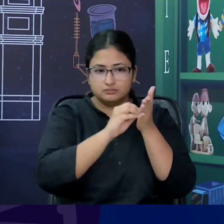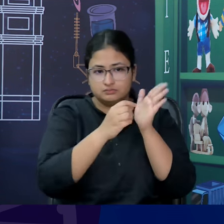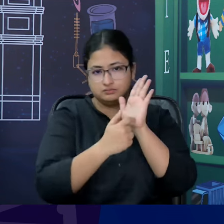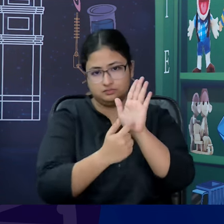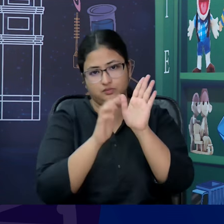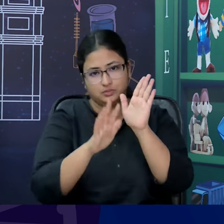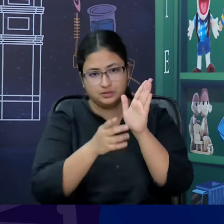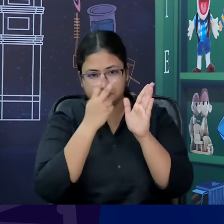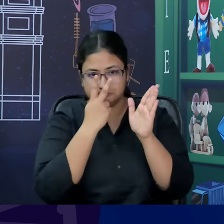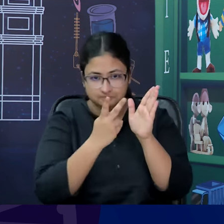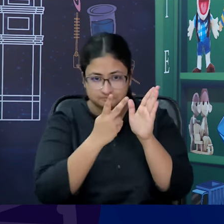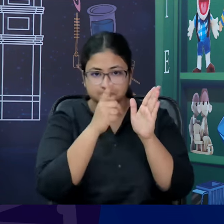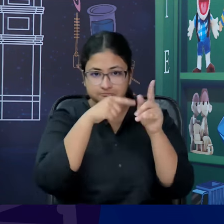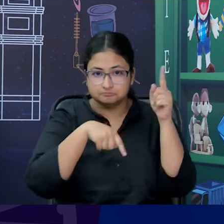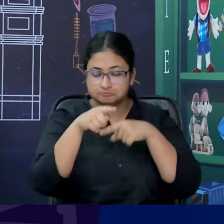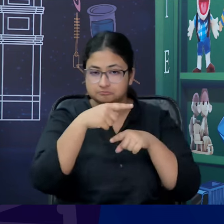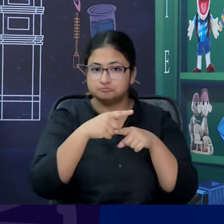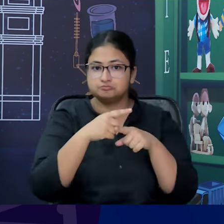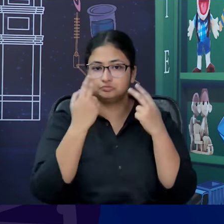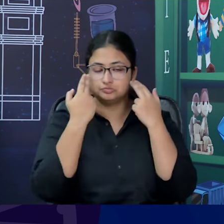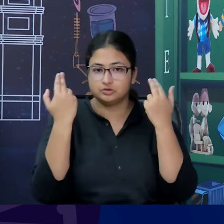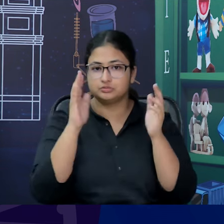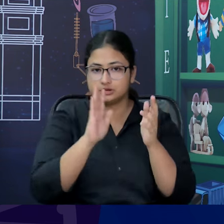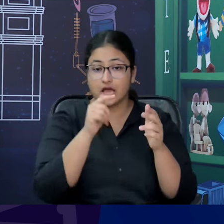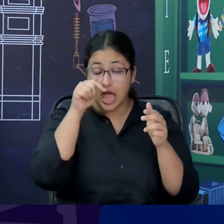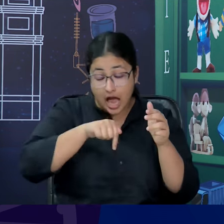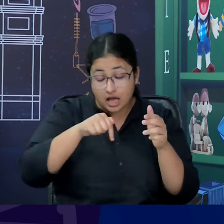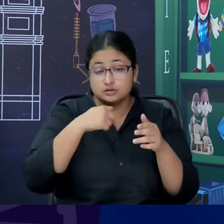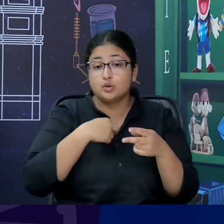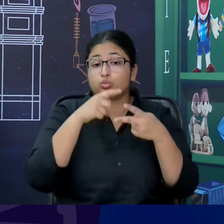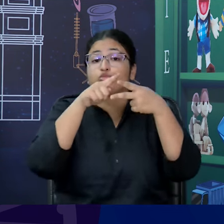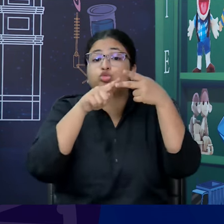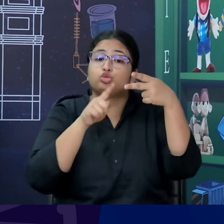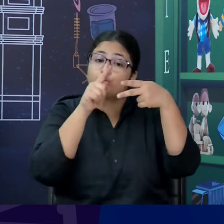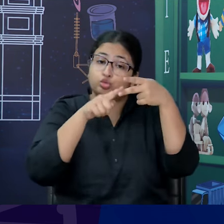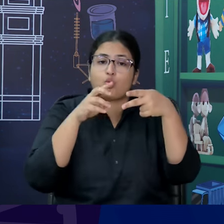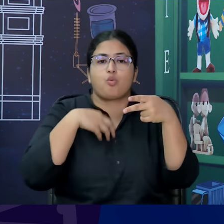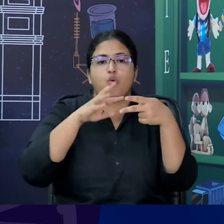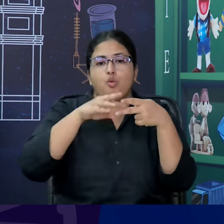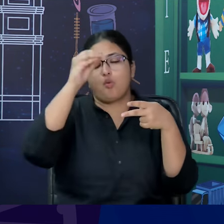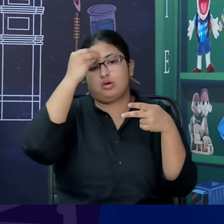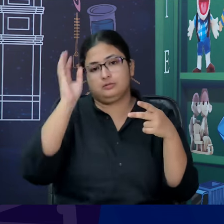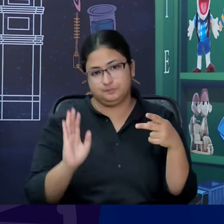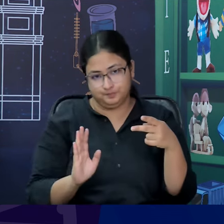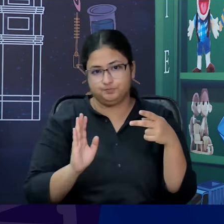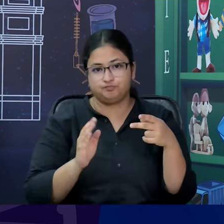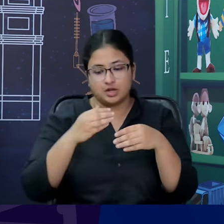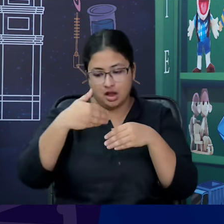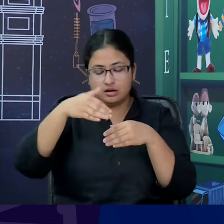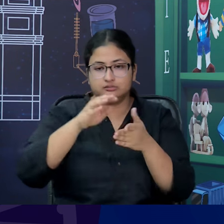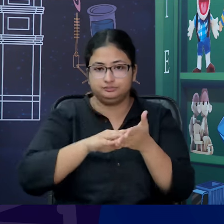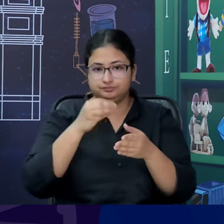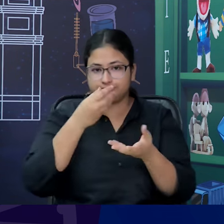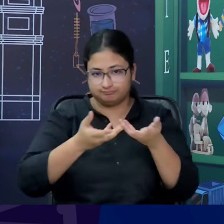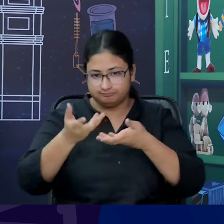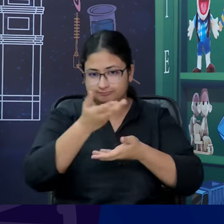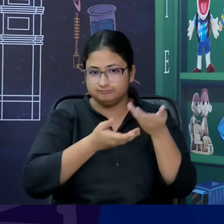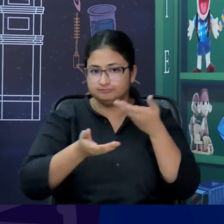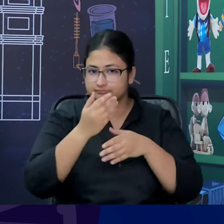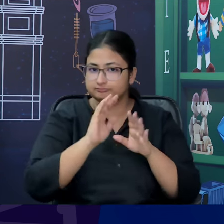आज की जो कविताएं दो दो ली गई हैं वह भी इन्हीं संग्रह में से एक से ली गई है जिनके बारे में मैं आगे बात करूंगा इसके अलावा